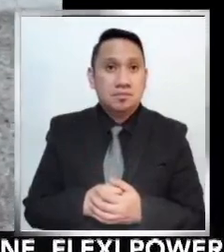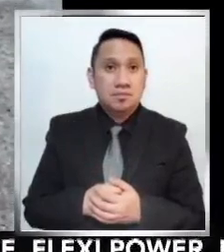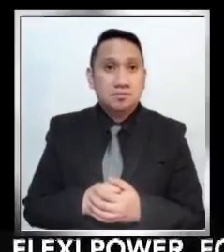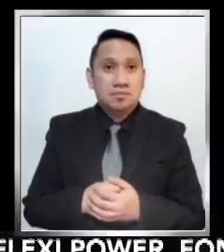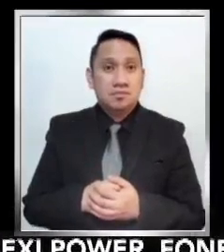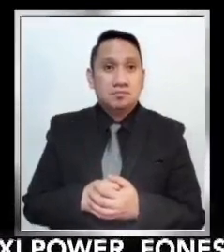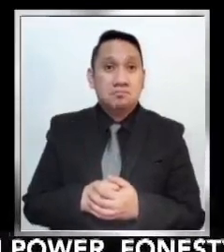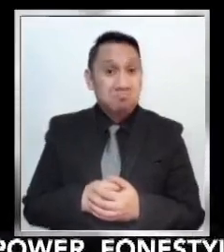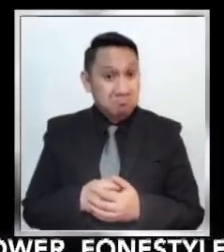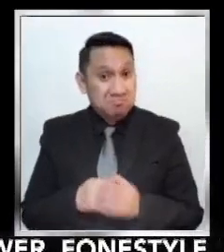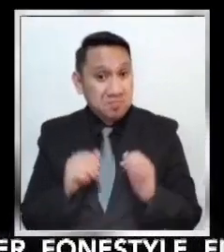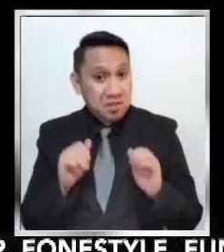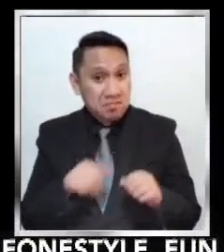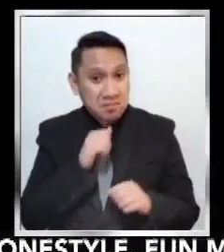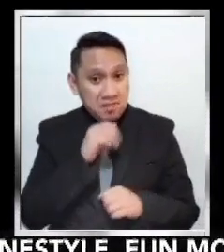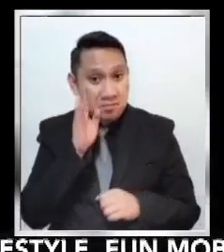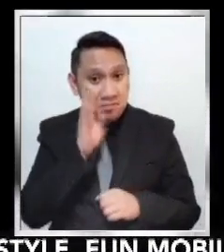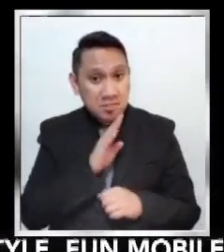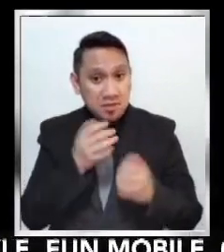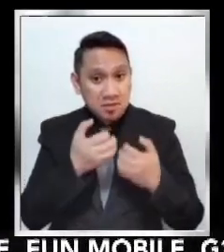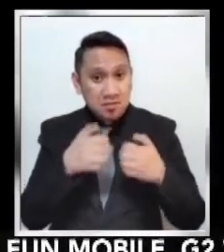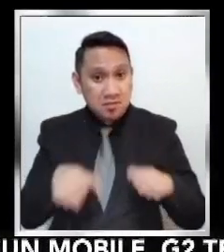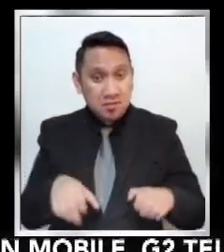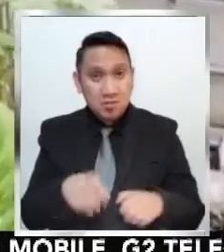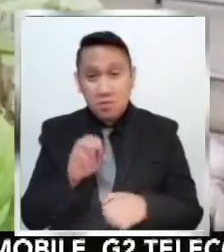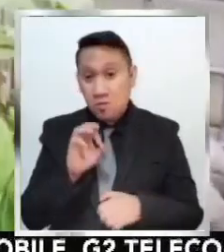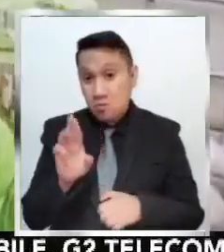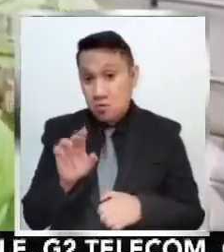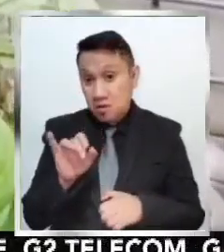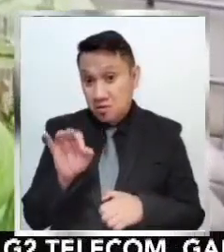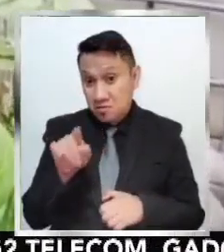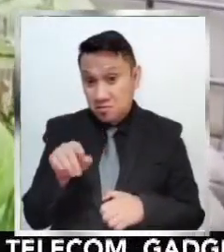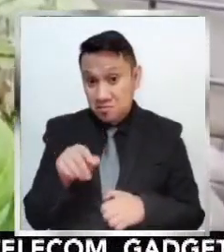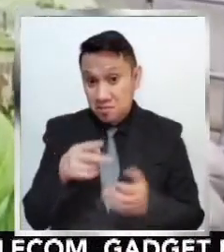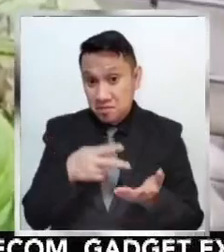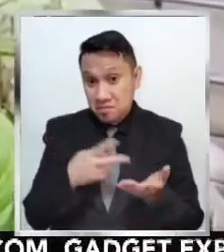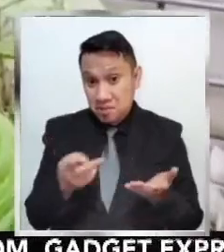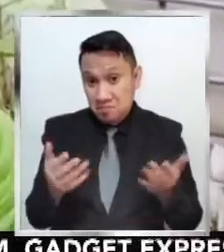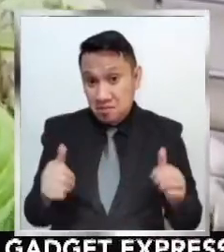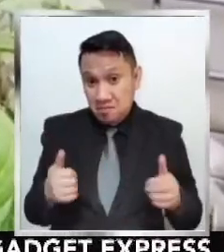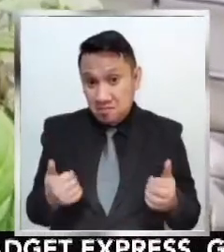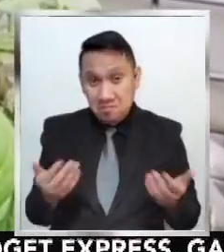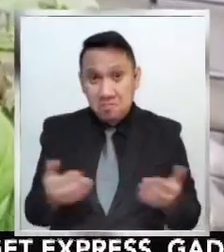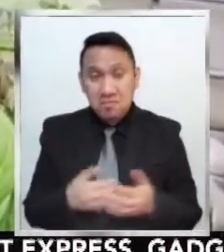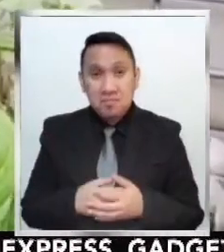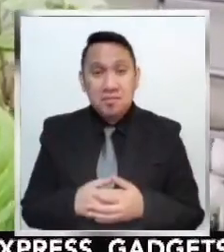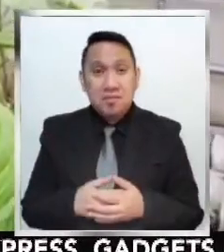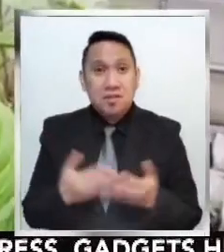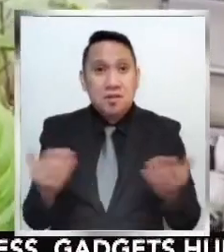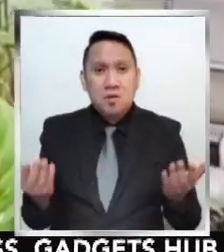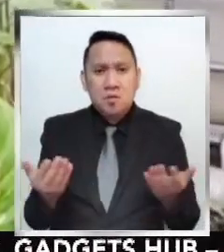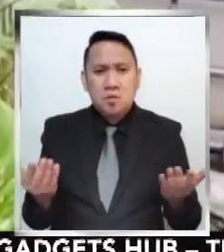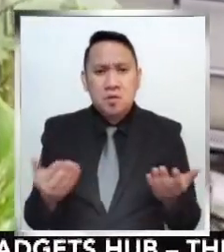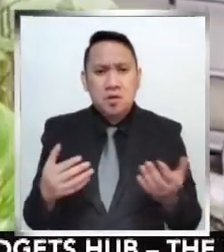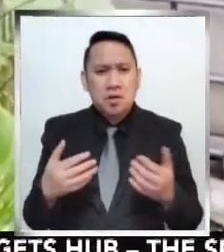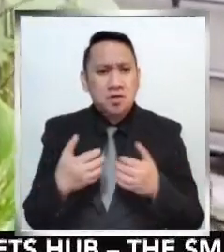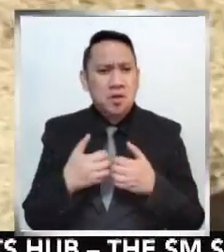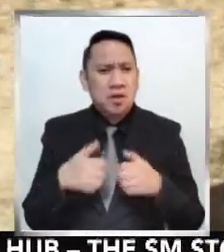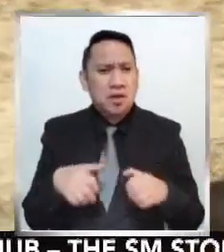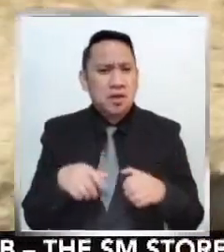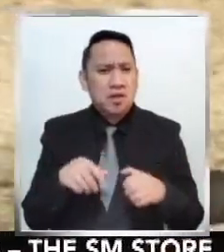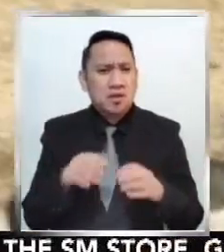mababasag ang itlog o ang kanilang score magiging itlog. Kuya Kim, saan gawa ang shell ng itlog? Kuya Kim, ano